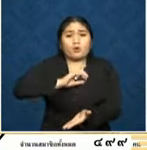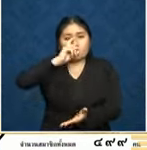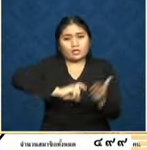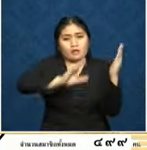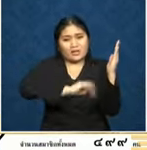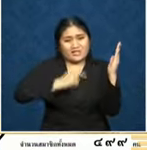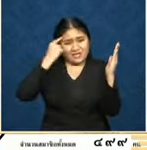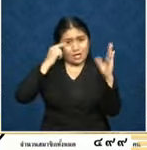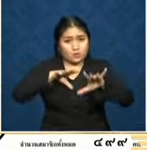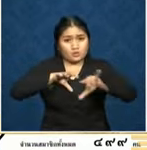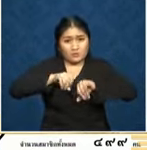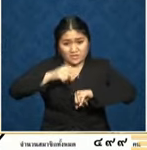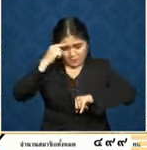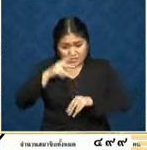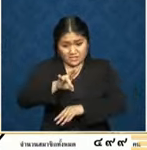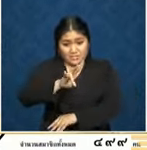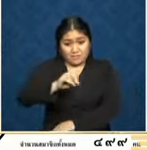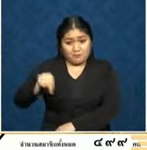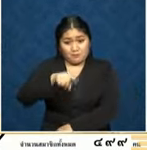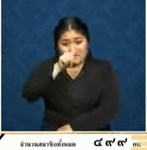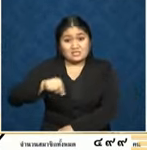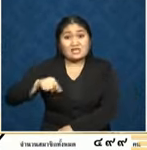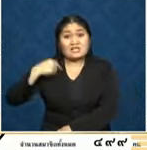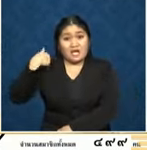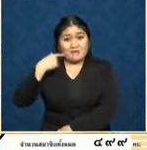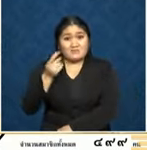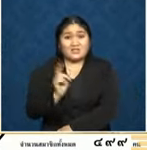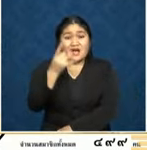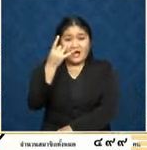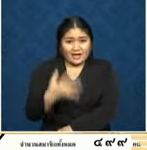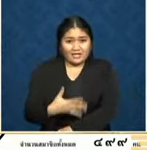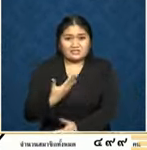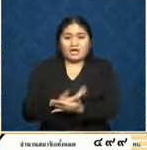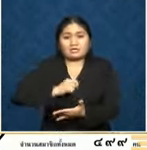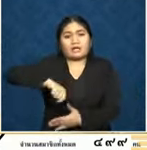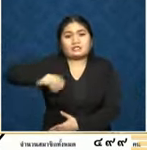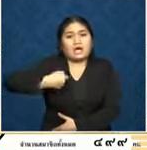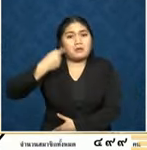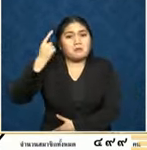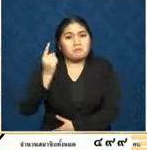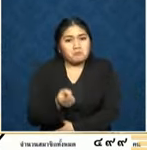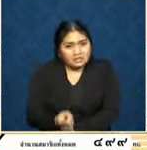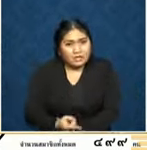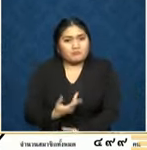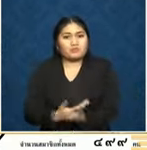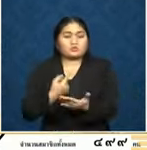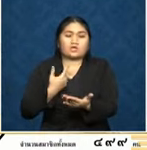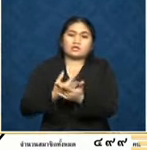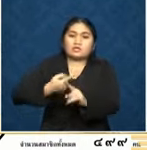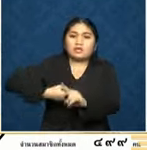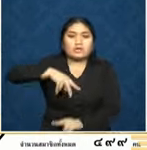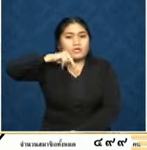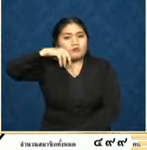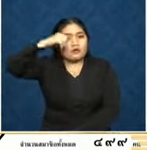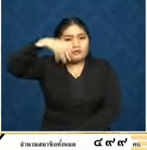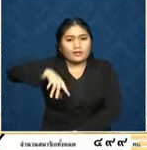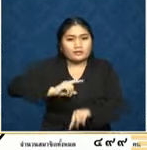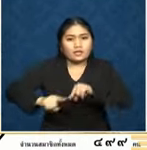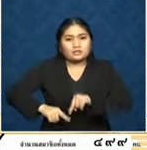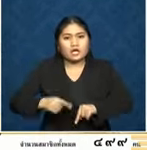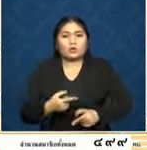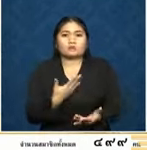ตดูดีๆนะครับ 70% 70กว่าเปอร์เซ็นต์เนี่ยเป็นรายจ่ายประจำซึ่งเป็นหมวดของเงินเดือนค่าใช้จ่ายค่าน้ำค่าไฟรวมทั้ง